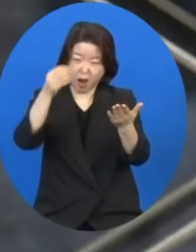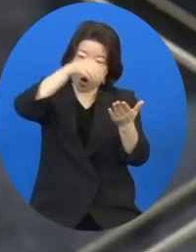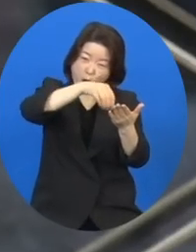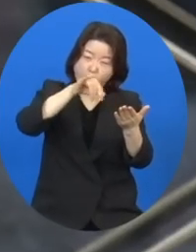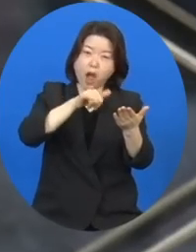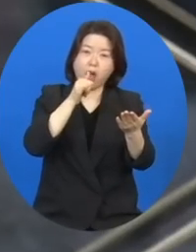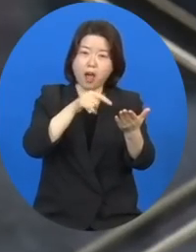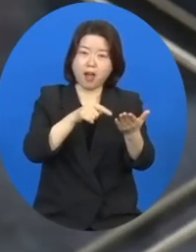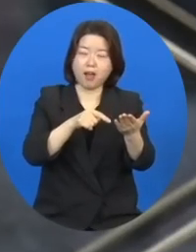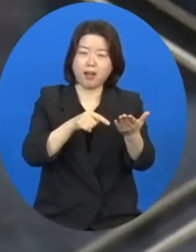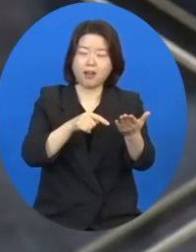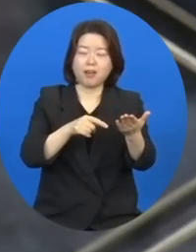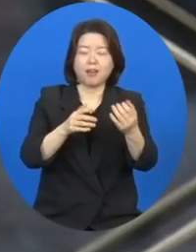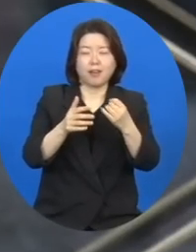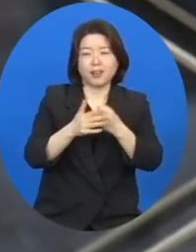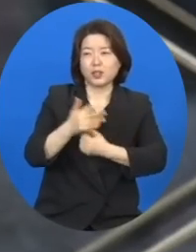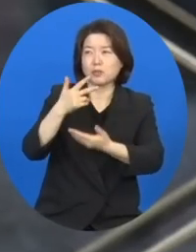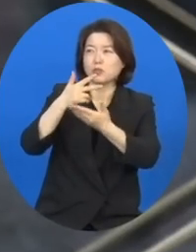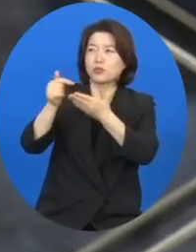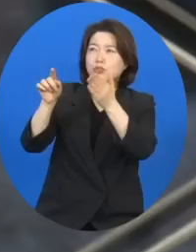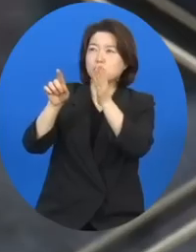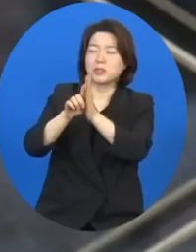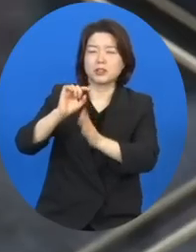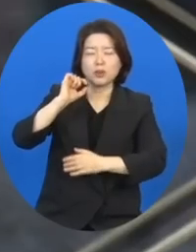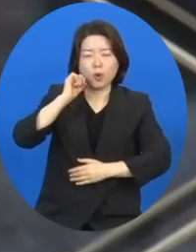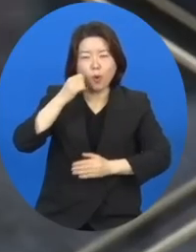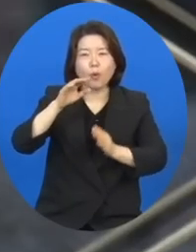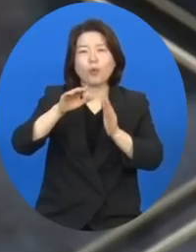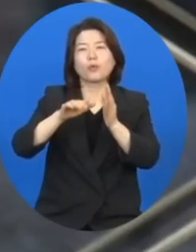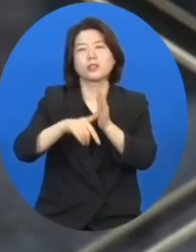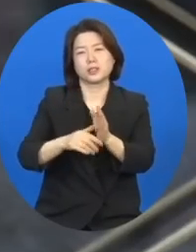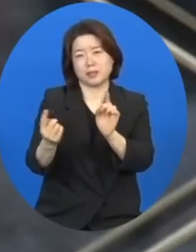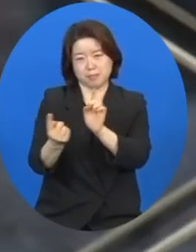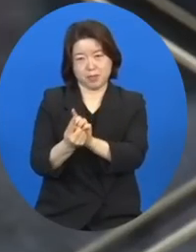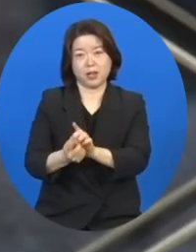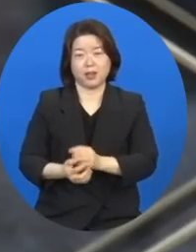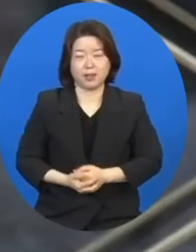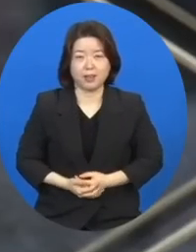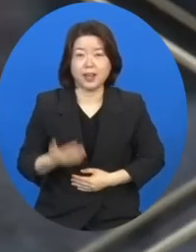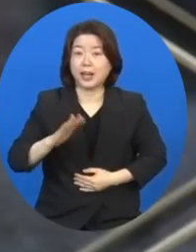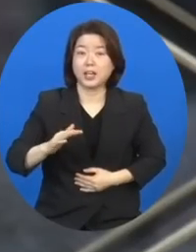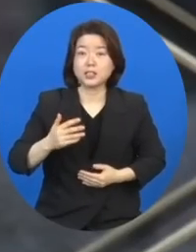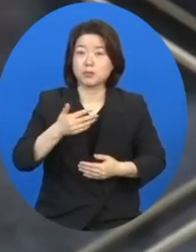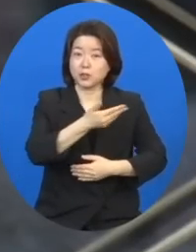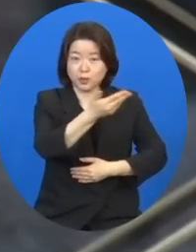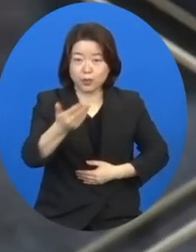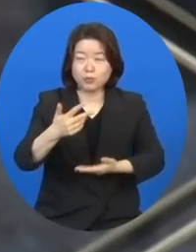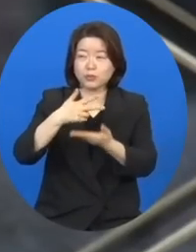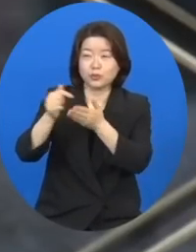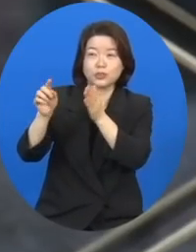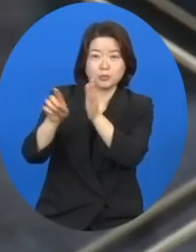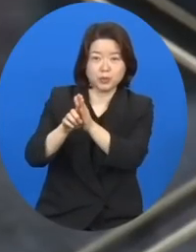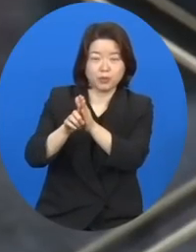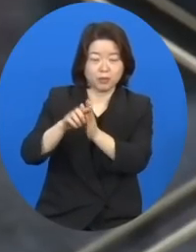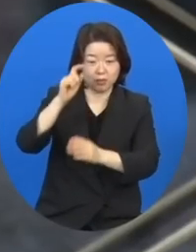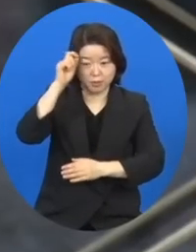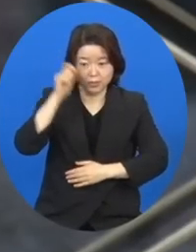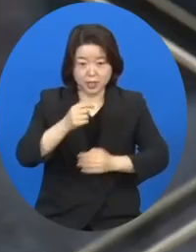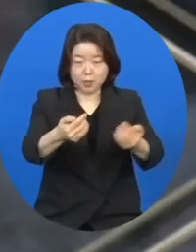정말 주님을 믿기란 너무나 어려운 시대 가운데 있는데 여러분들은 주님을 믿고 게다가 이 새벽에 이렇게